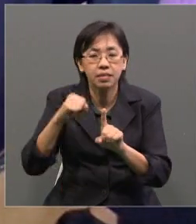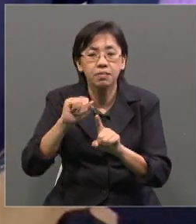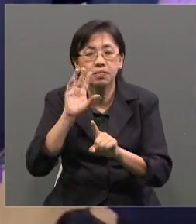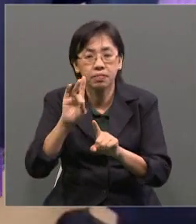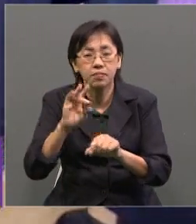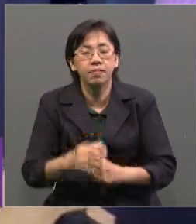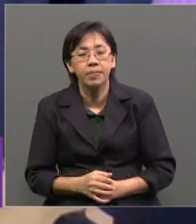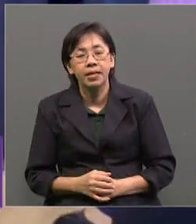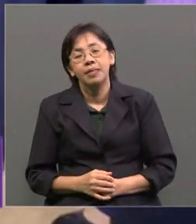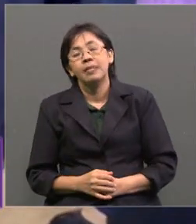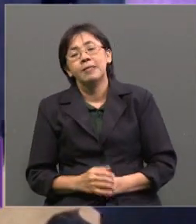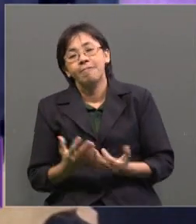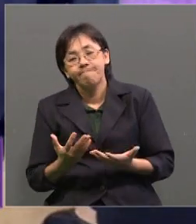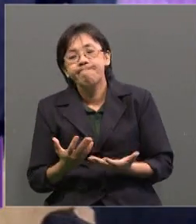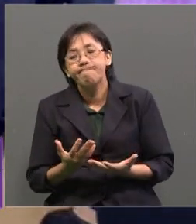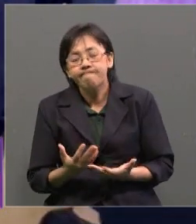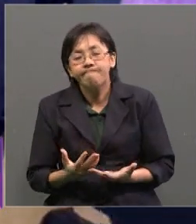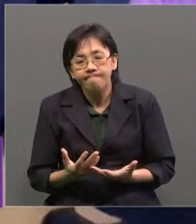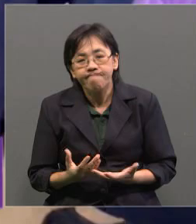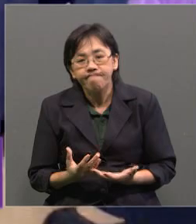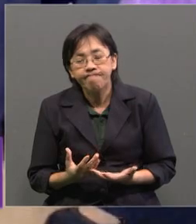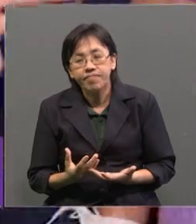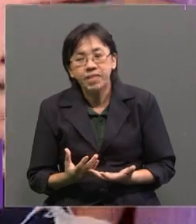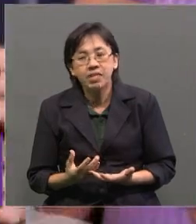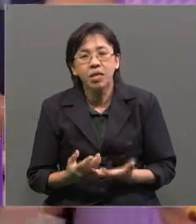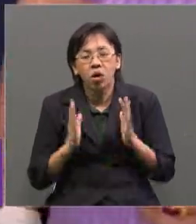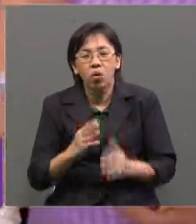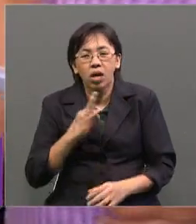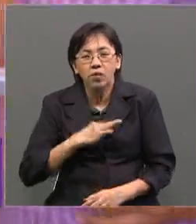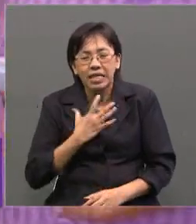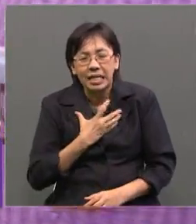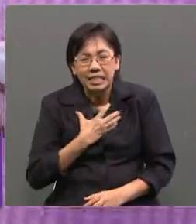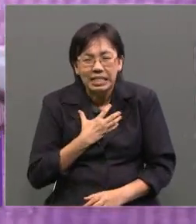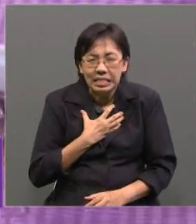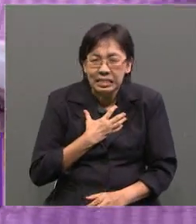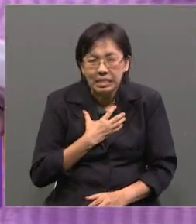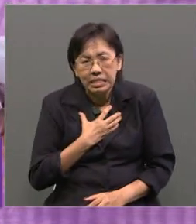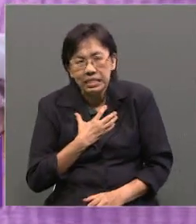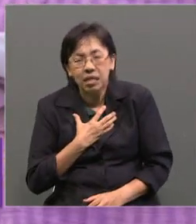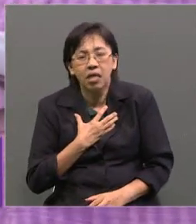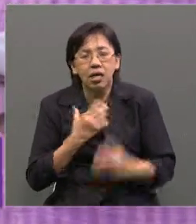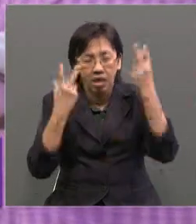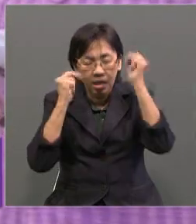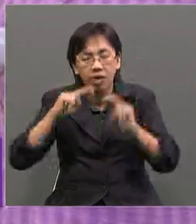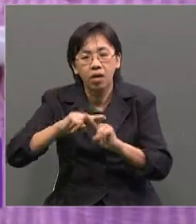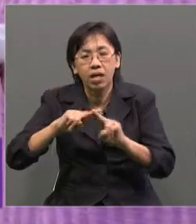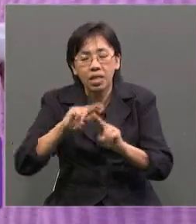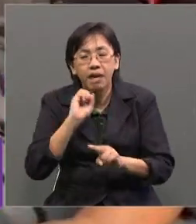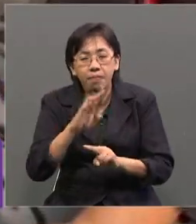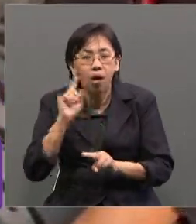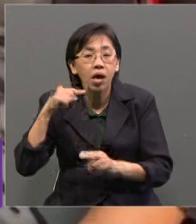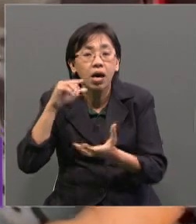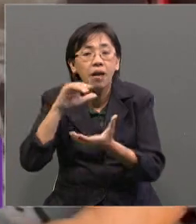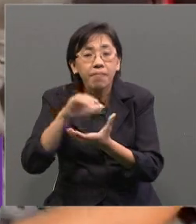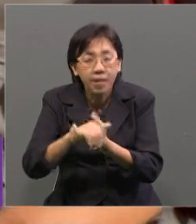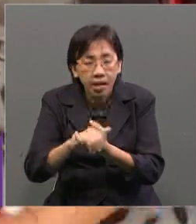นะครับก็จําเป็นที่จะต้องมีวินาทีบีบหัวใจก็คือน ายกเหล่ากาชาดเนี่ยแจ้งกับภรรยา